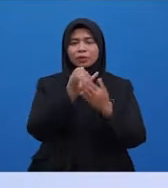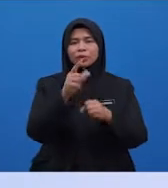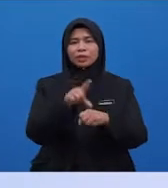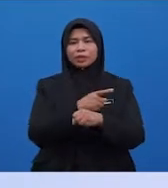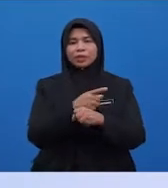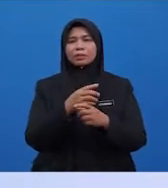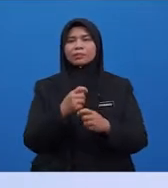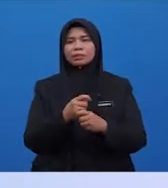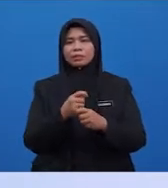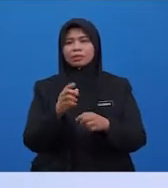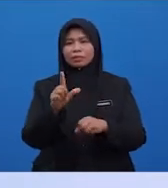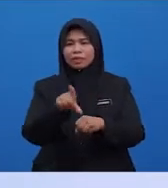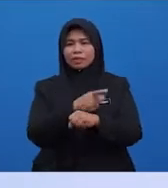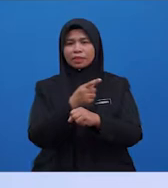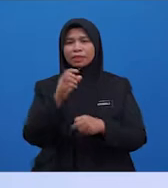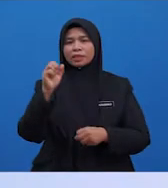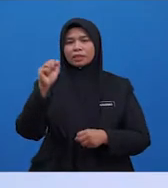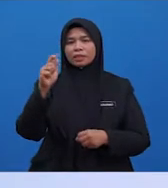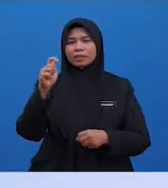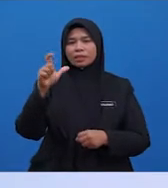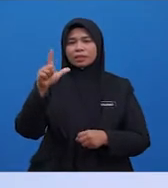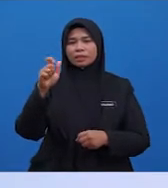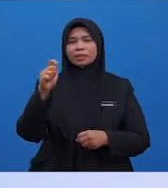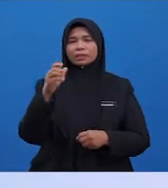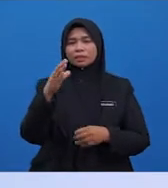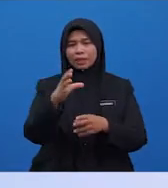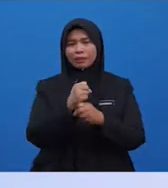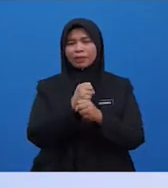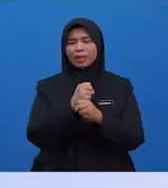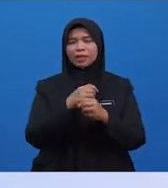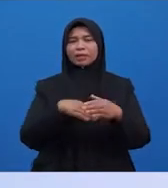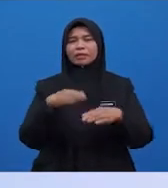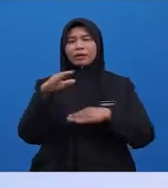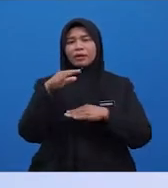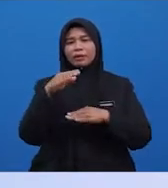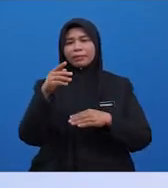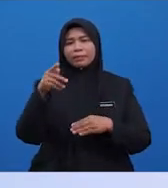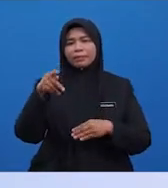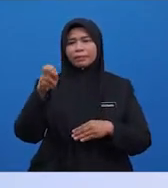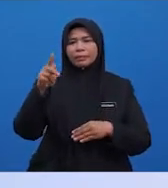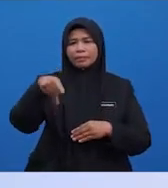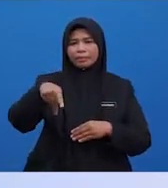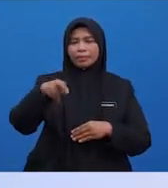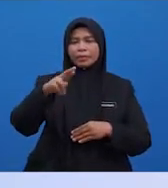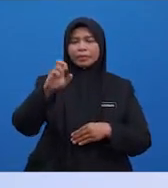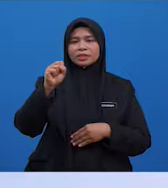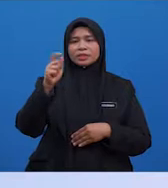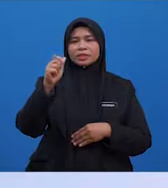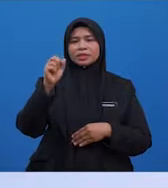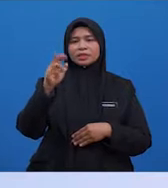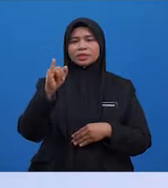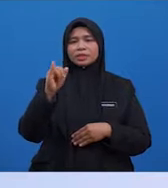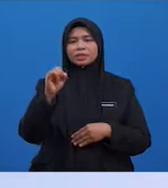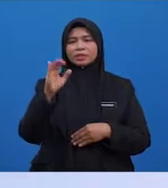Jurulatih berperanan melatih atlet mencapai tahap prestasi terunggul dan